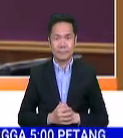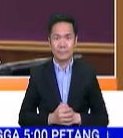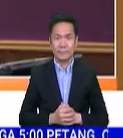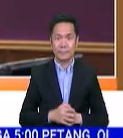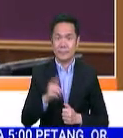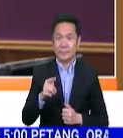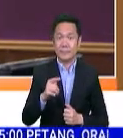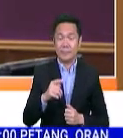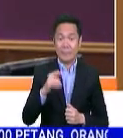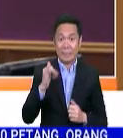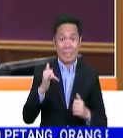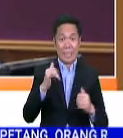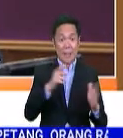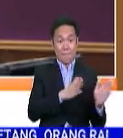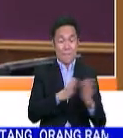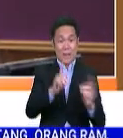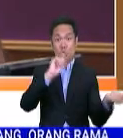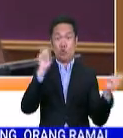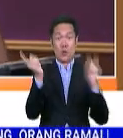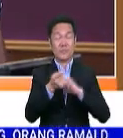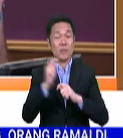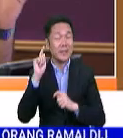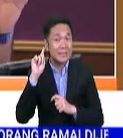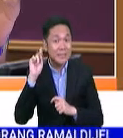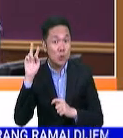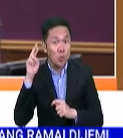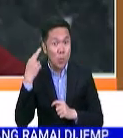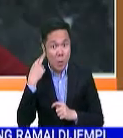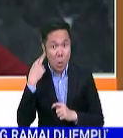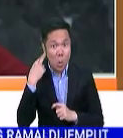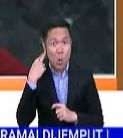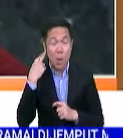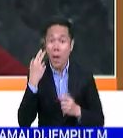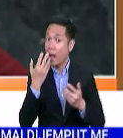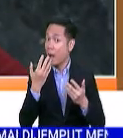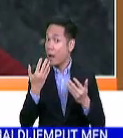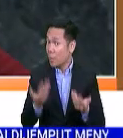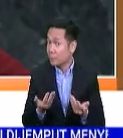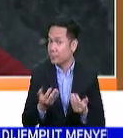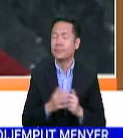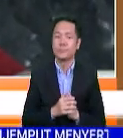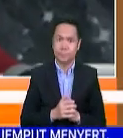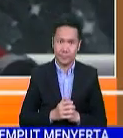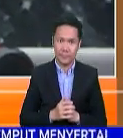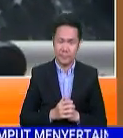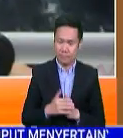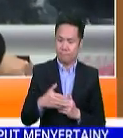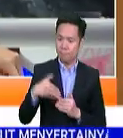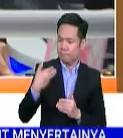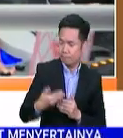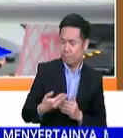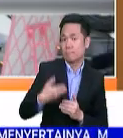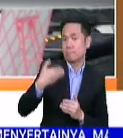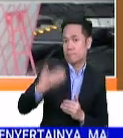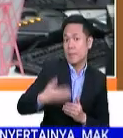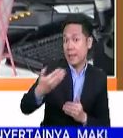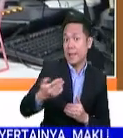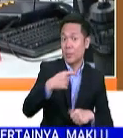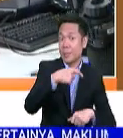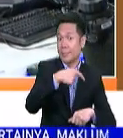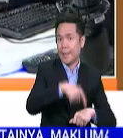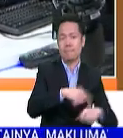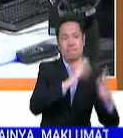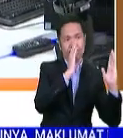launch Transmart transformasi radio ini kita akan laksanakan secara brush up ataupun berfasa